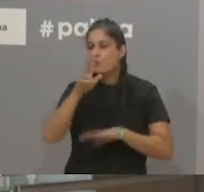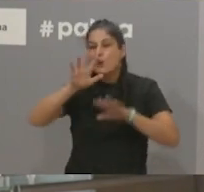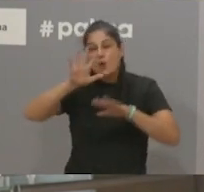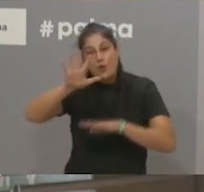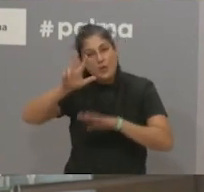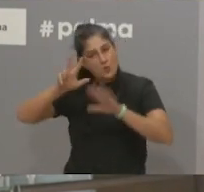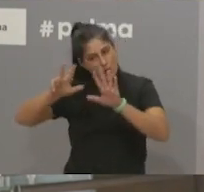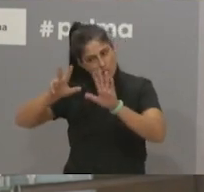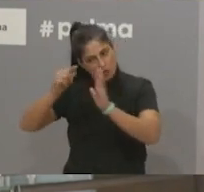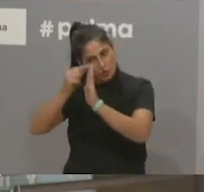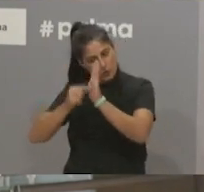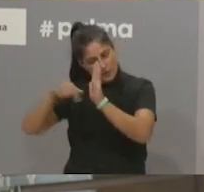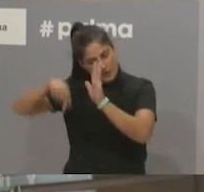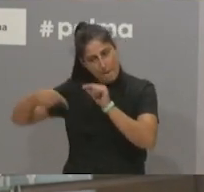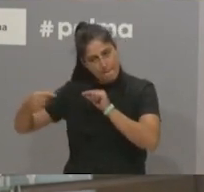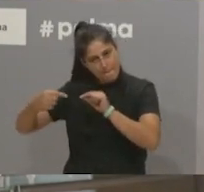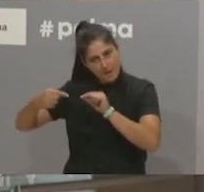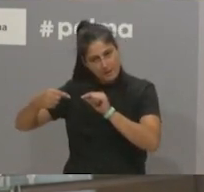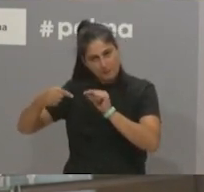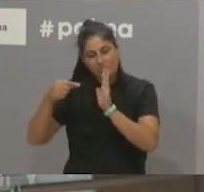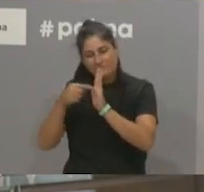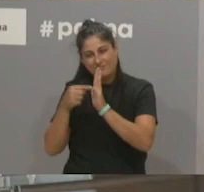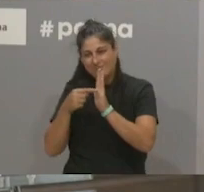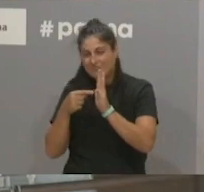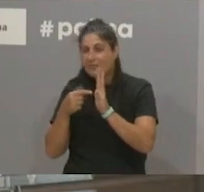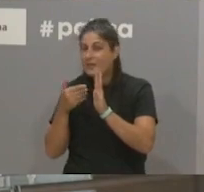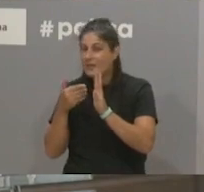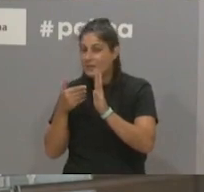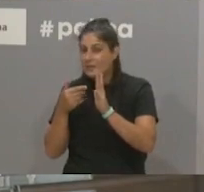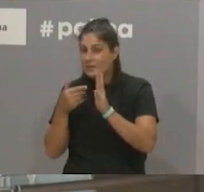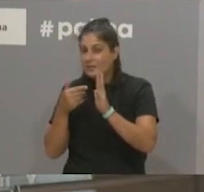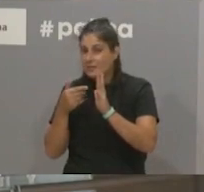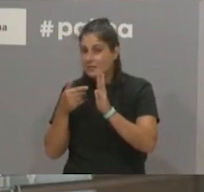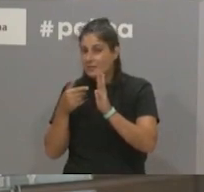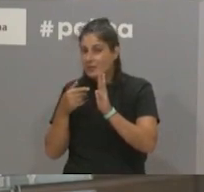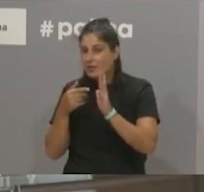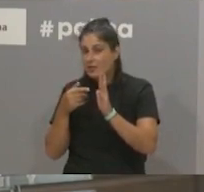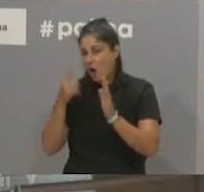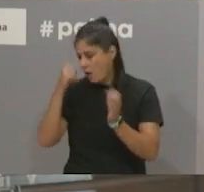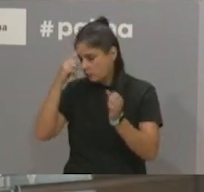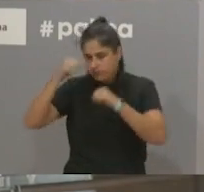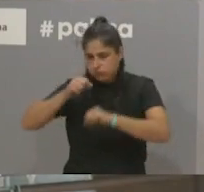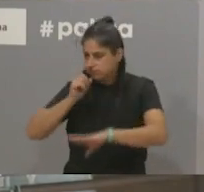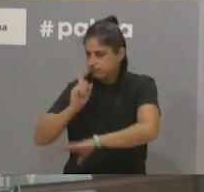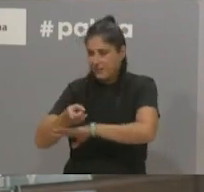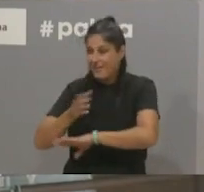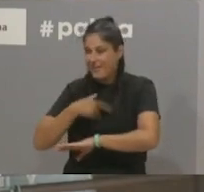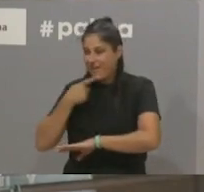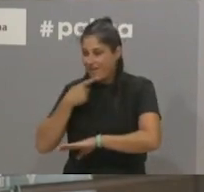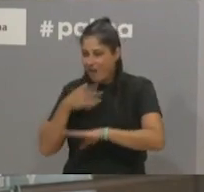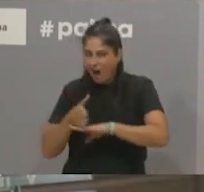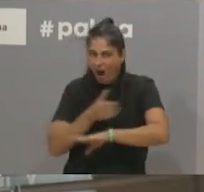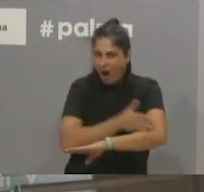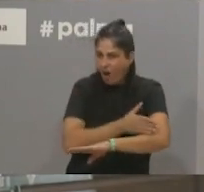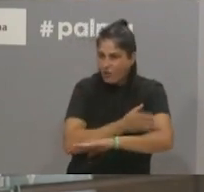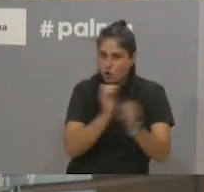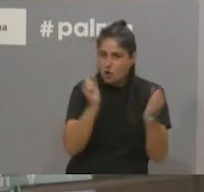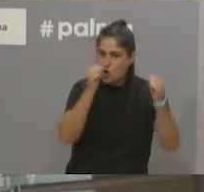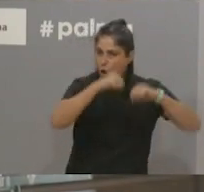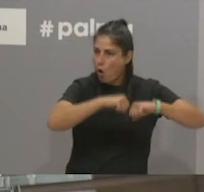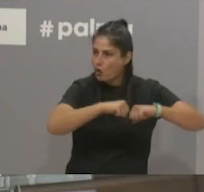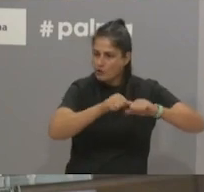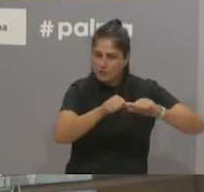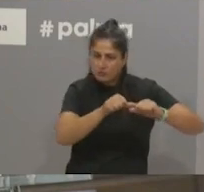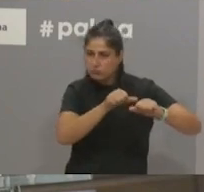l'ordre del dia del ple d'avui, equival, fer-ho de manera unilateral, equival a trencar el consens en una matèria